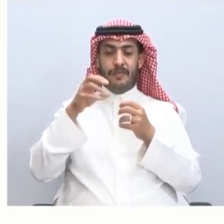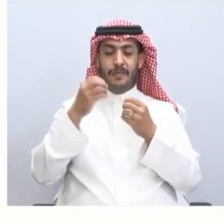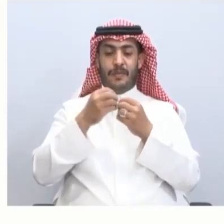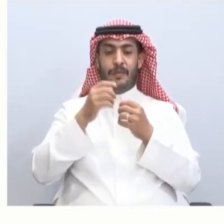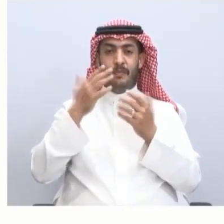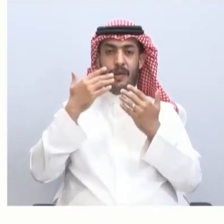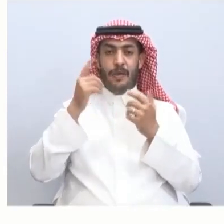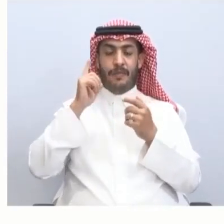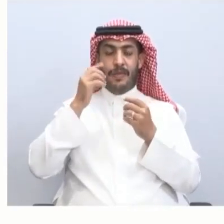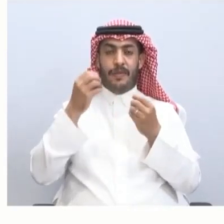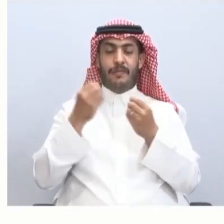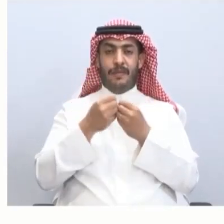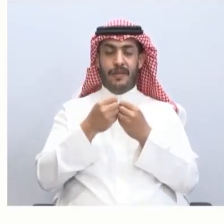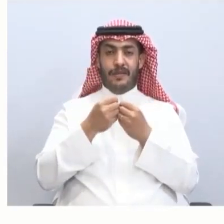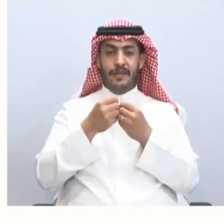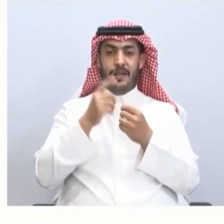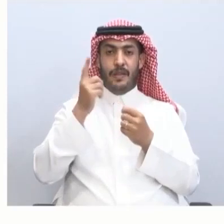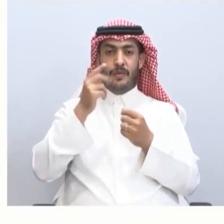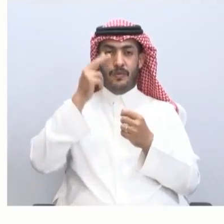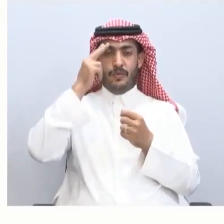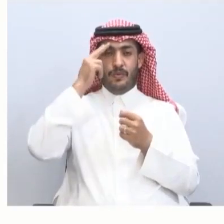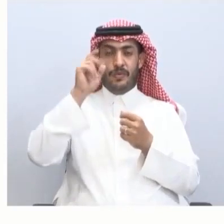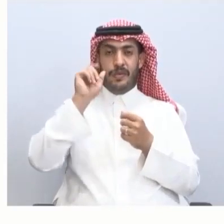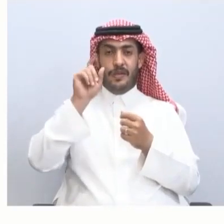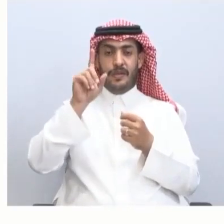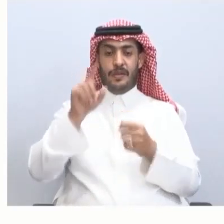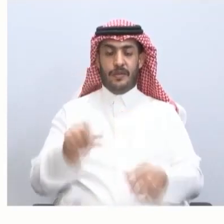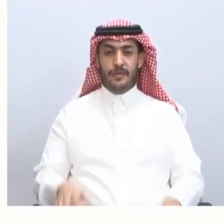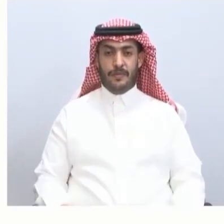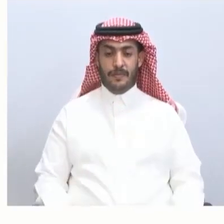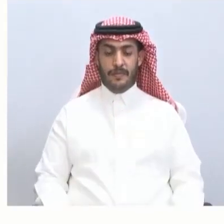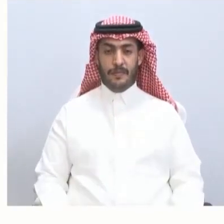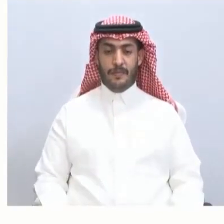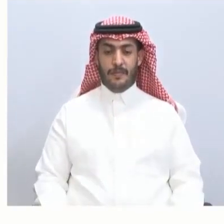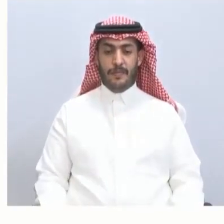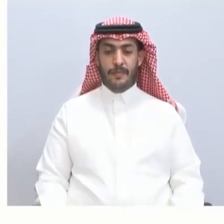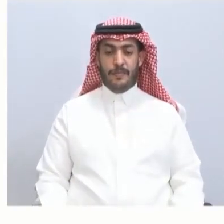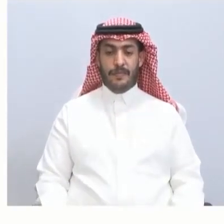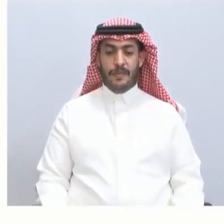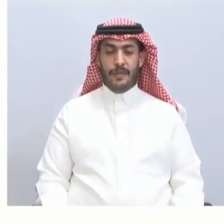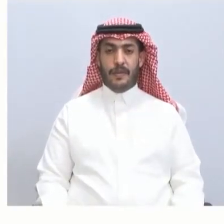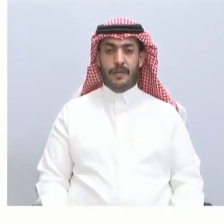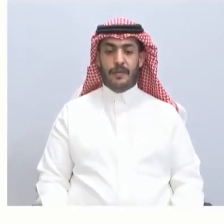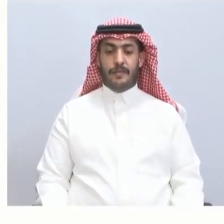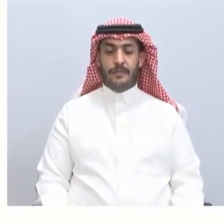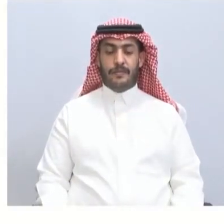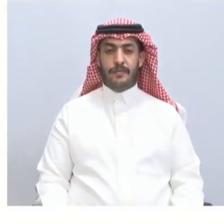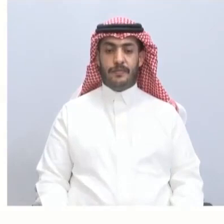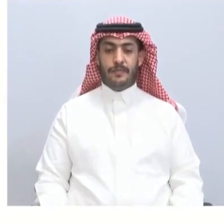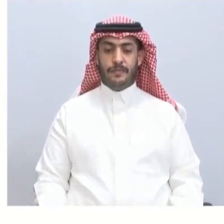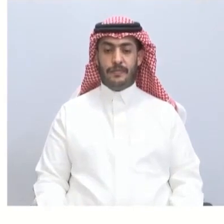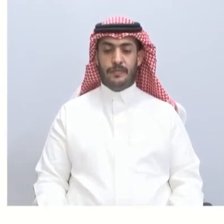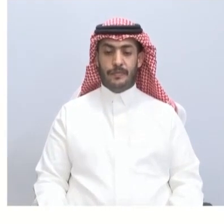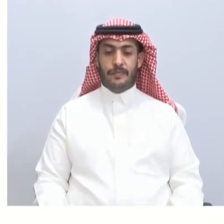والمدينه جزءا من الدوله السعوديه الاولى اذا اصبحت